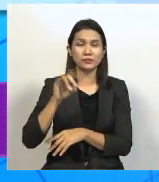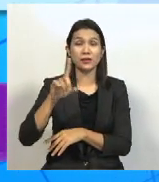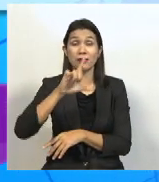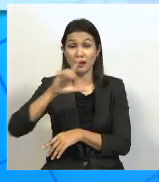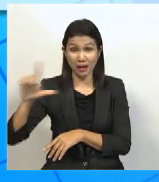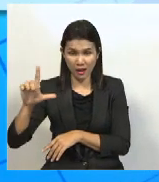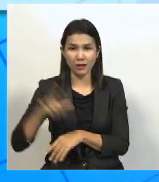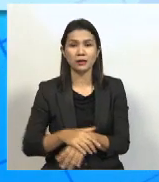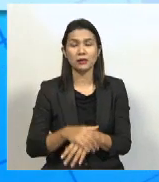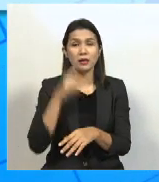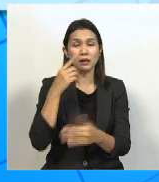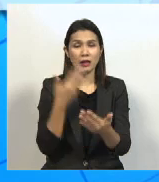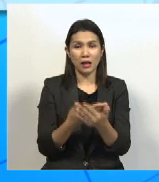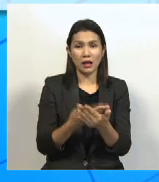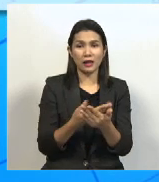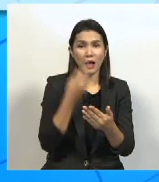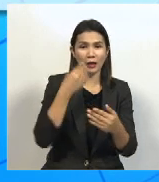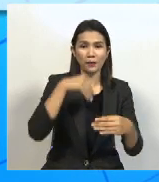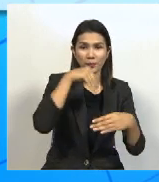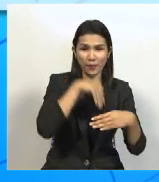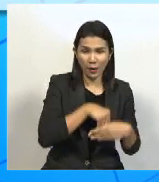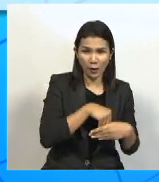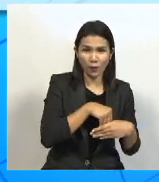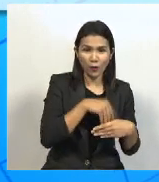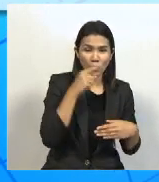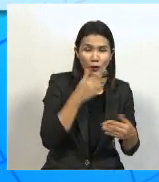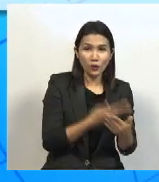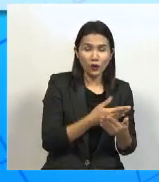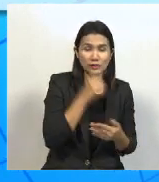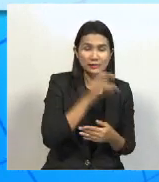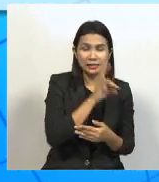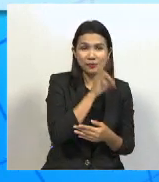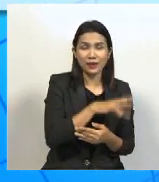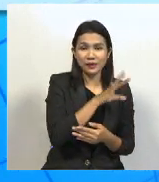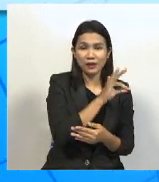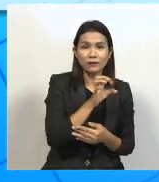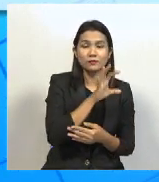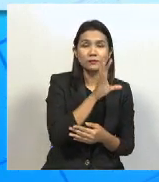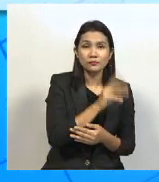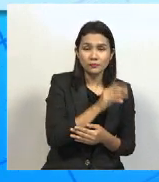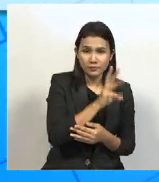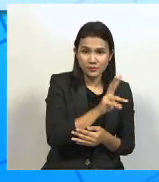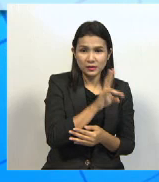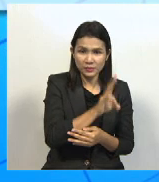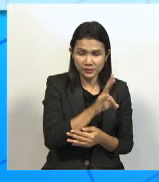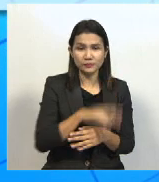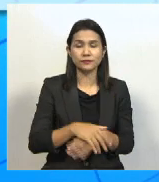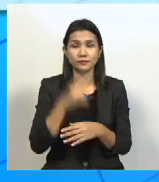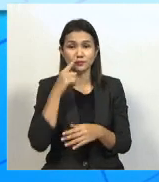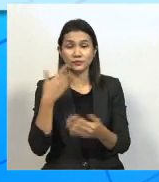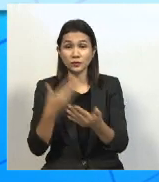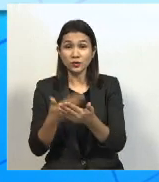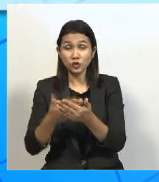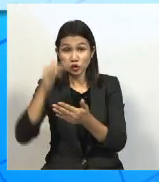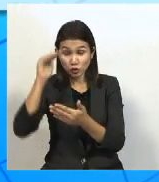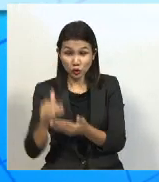บาทก็แบ่งเป็นยอดจากกระเป๋า1จำนวน 7,967 ล้านบาทจากกระเป๋า2ส่วน